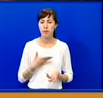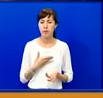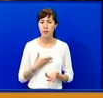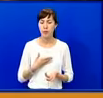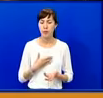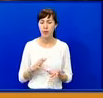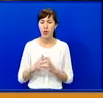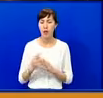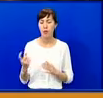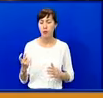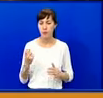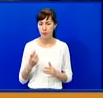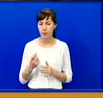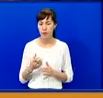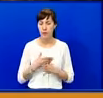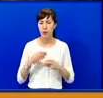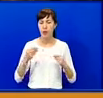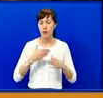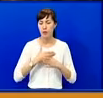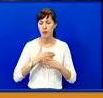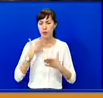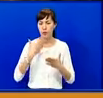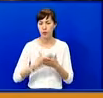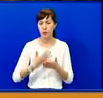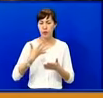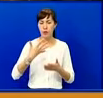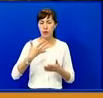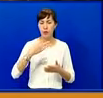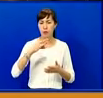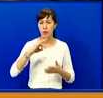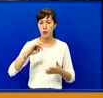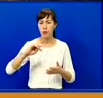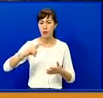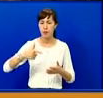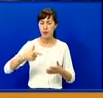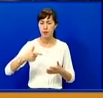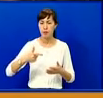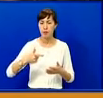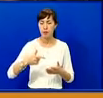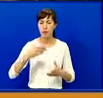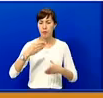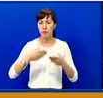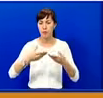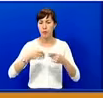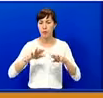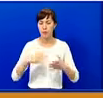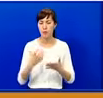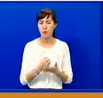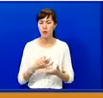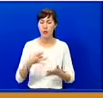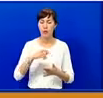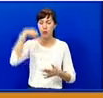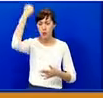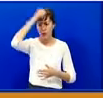ауыл шаруашылығы қаржылық қолдау қорынан 5 миллион теңгелік сүт қабылдау бекетін алдық. Ауданда жыл басында